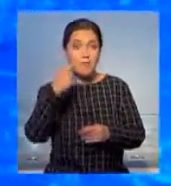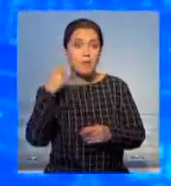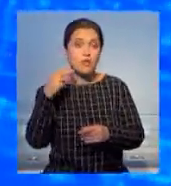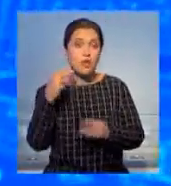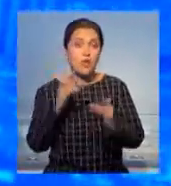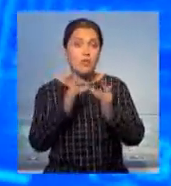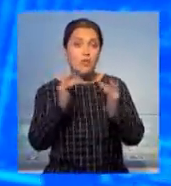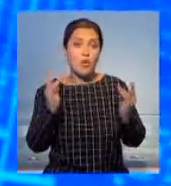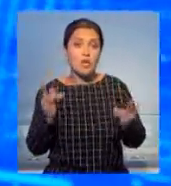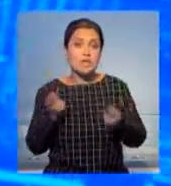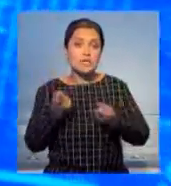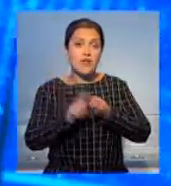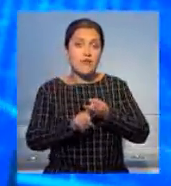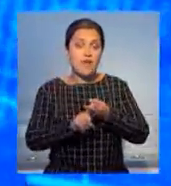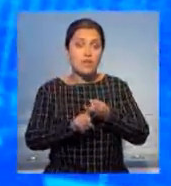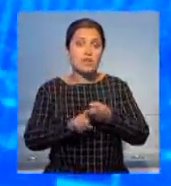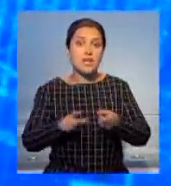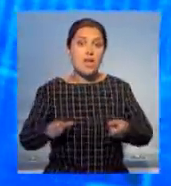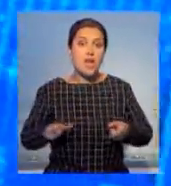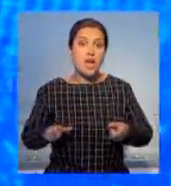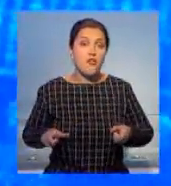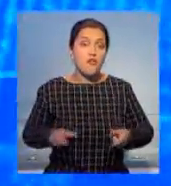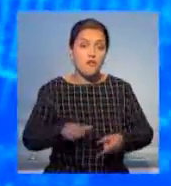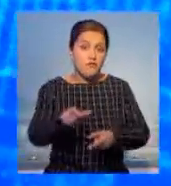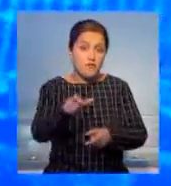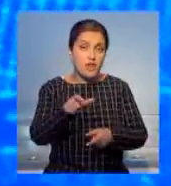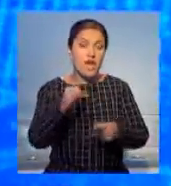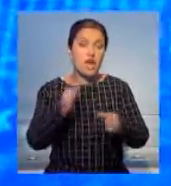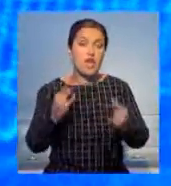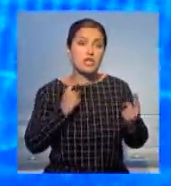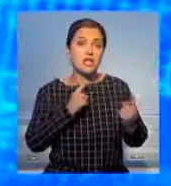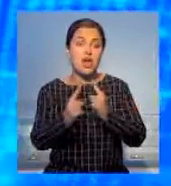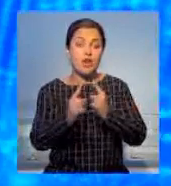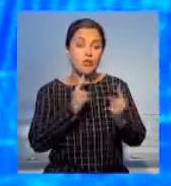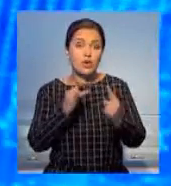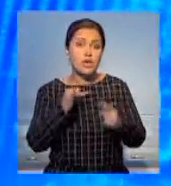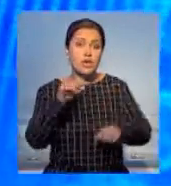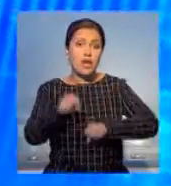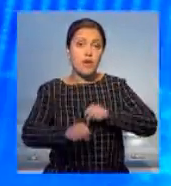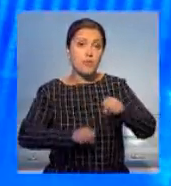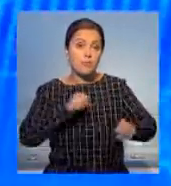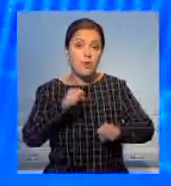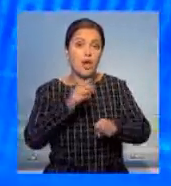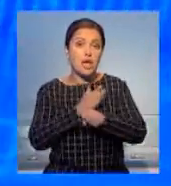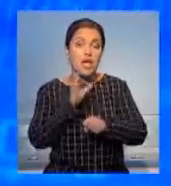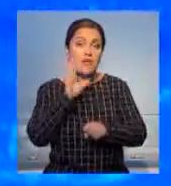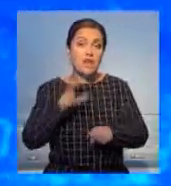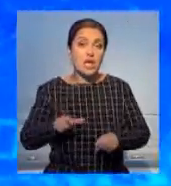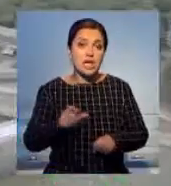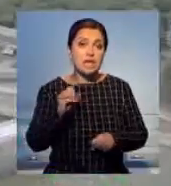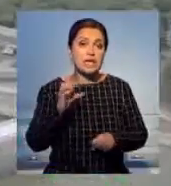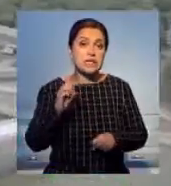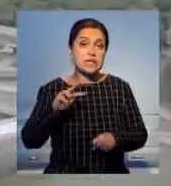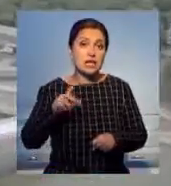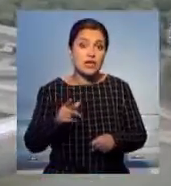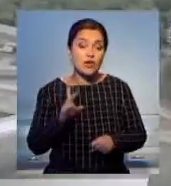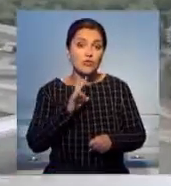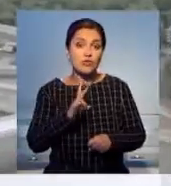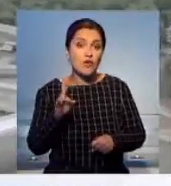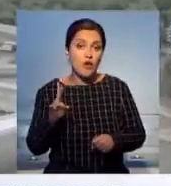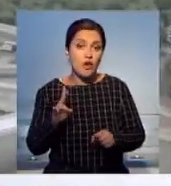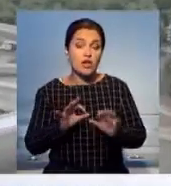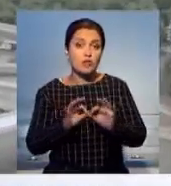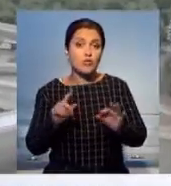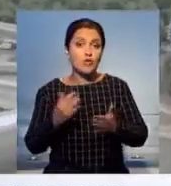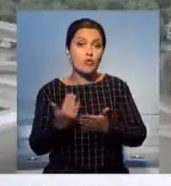мост обеспечит связь пешеходных и велосипедных дорожек парковой зоны с набережной линией правого берега реки Есиль. Нурсултан Назарбаев